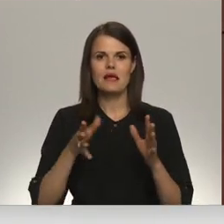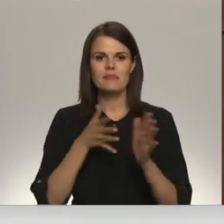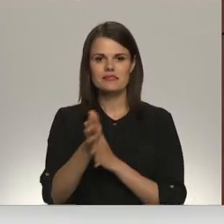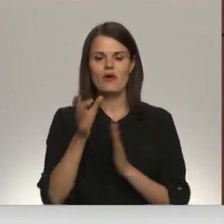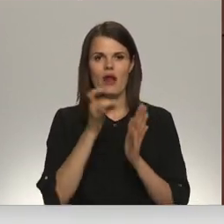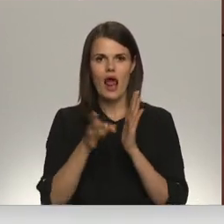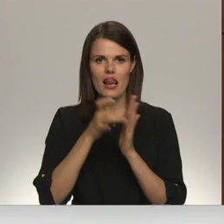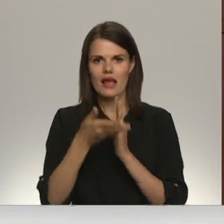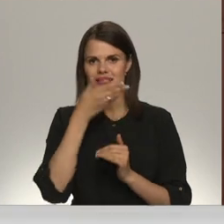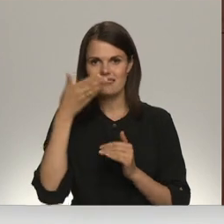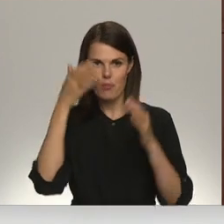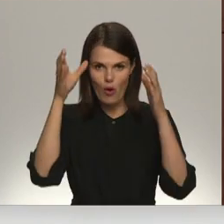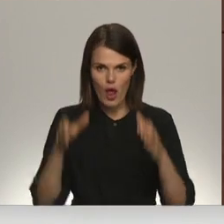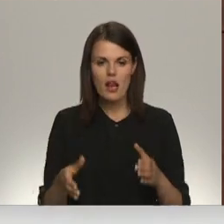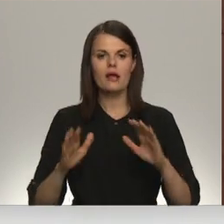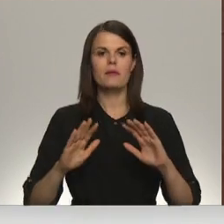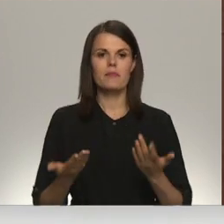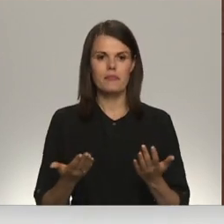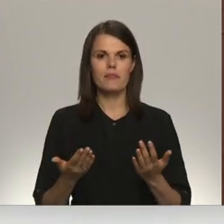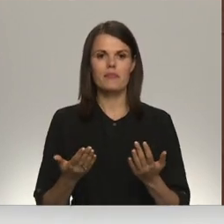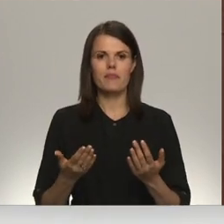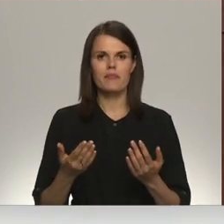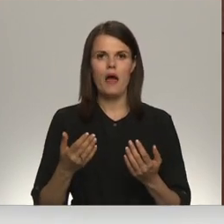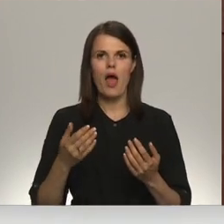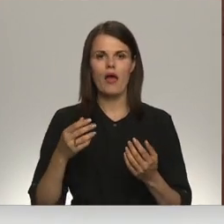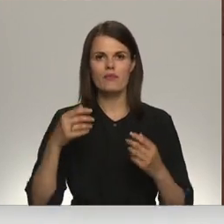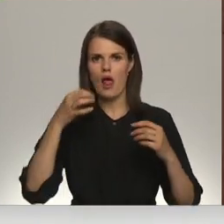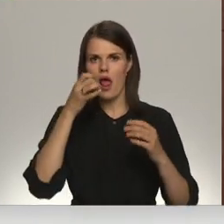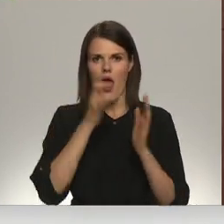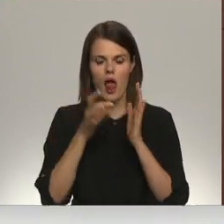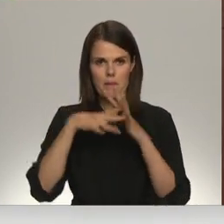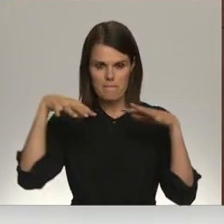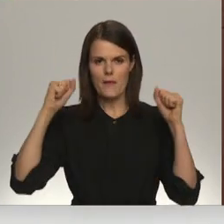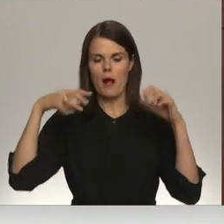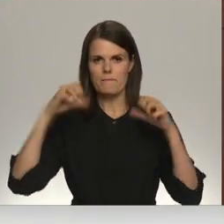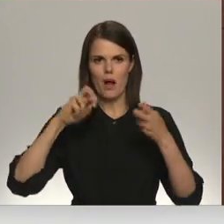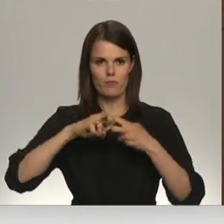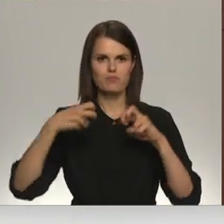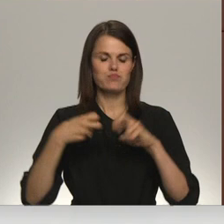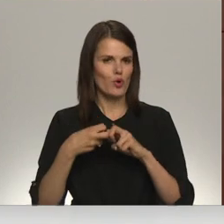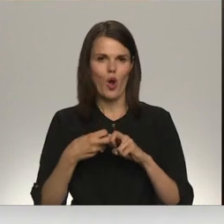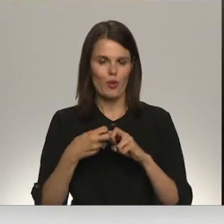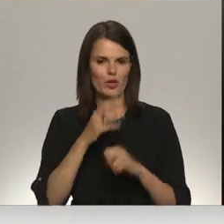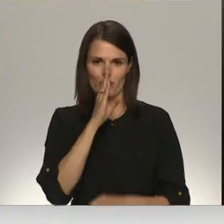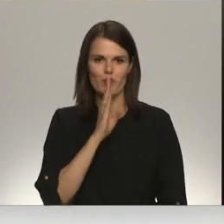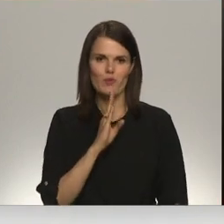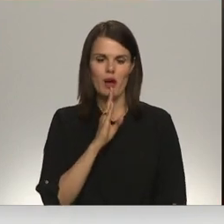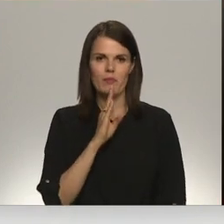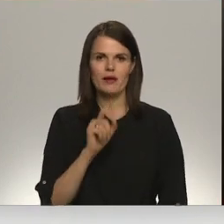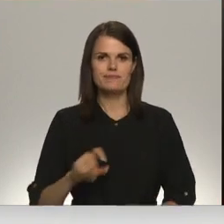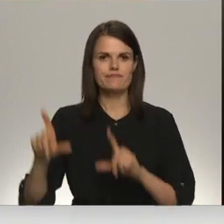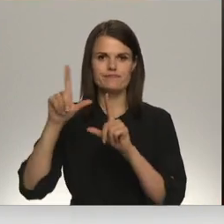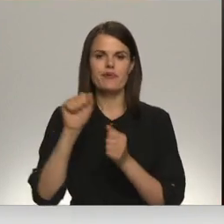No elektrības sildēs ūdens, bet sitārā korķus. Un īstenībā tā ir ļoti liela problēma.